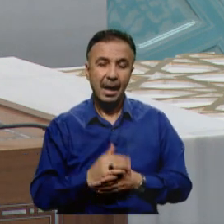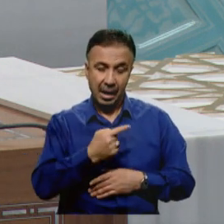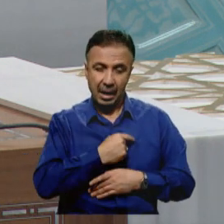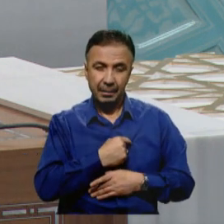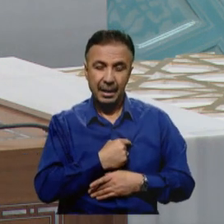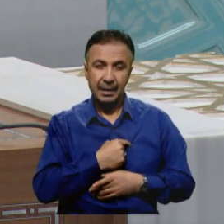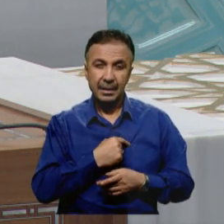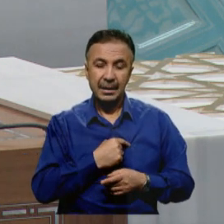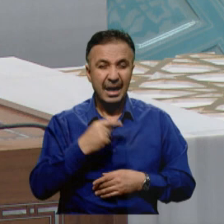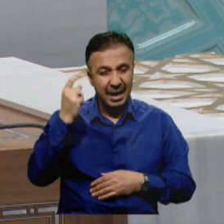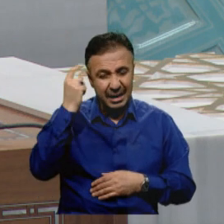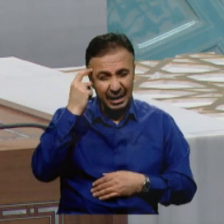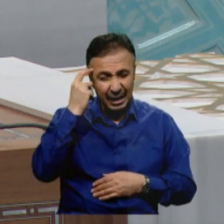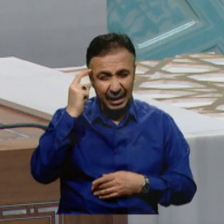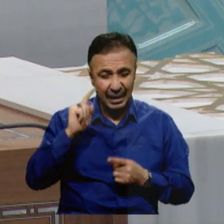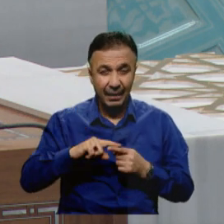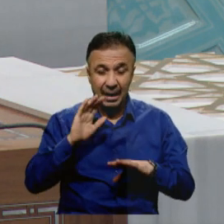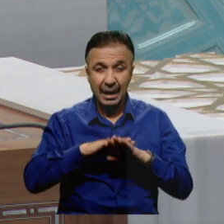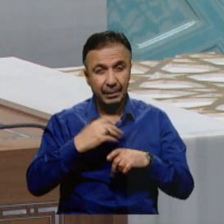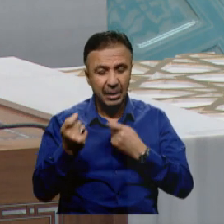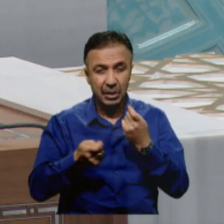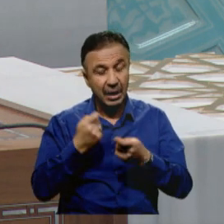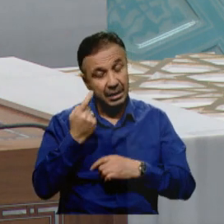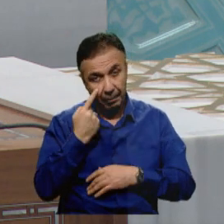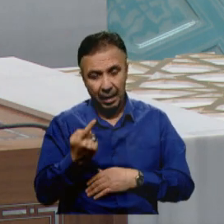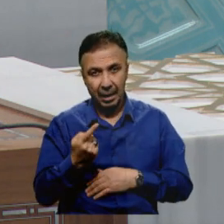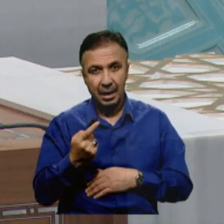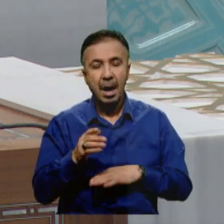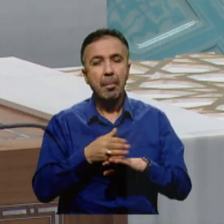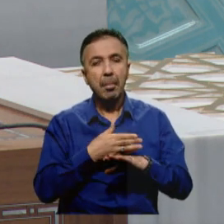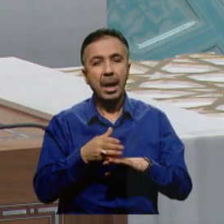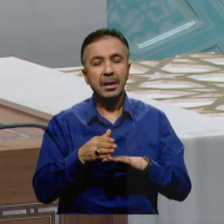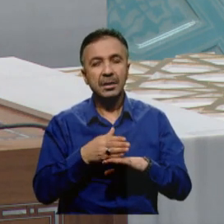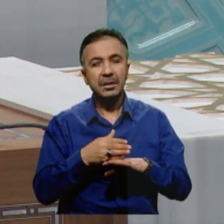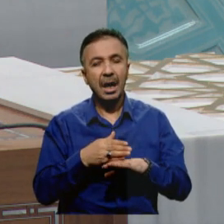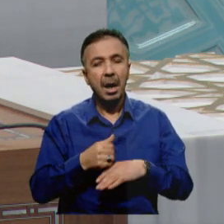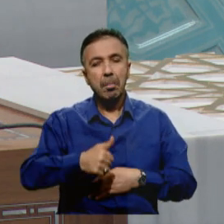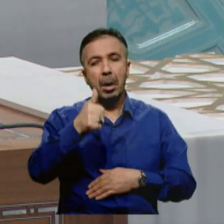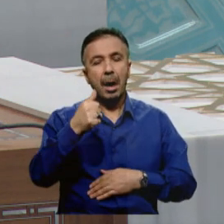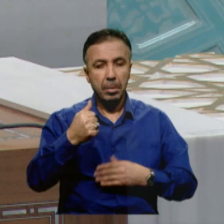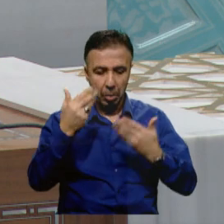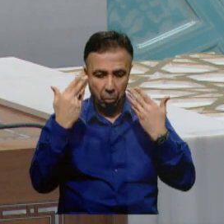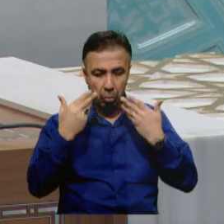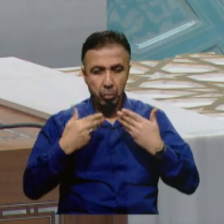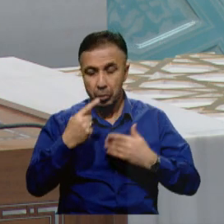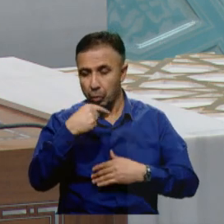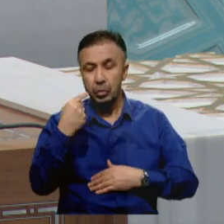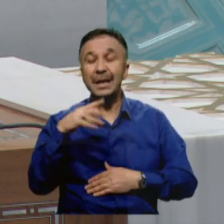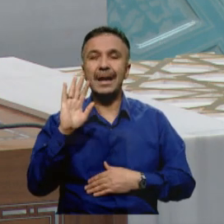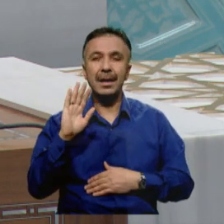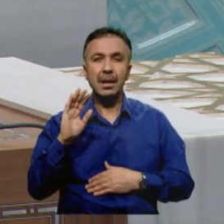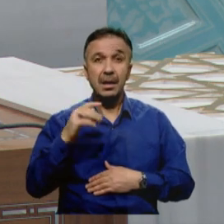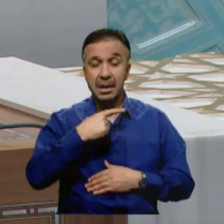kalplerinize, zihinlerinize ve yaptıklarınıza bakar. Malınıza, mülkünüze, makamınıza değil. Samimiyetinize